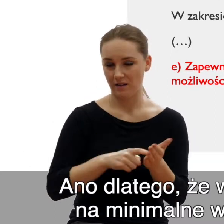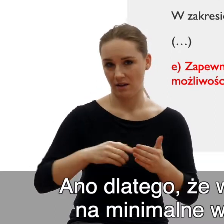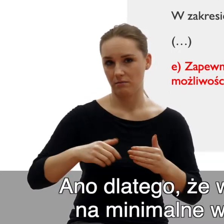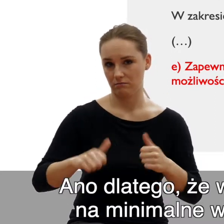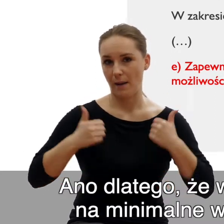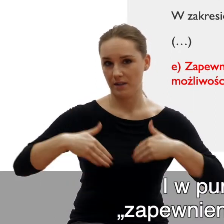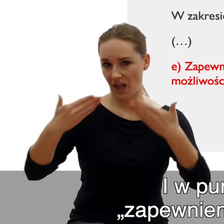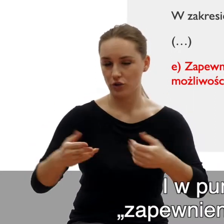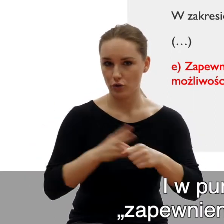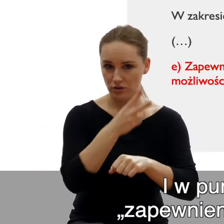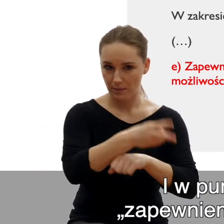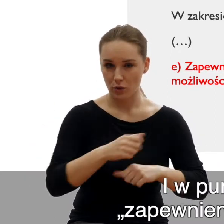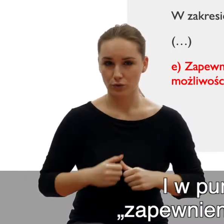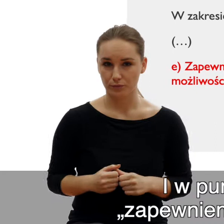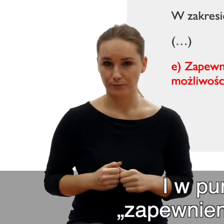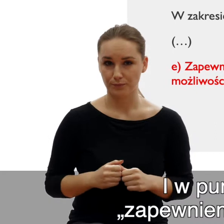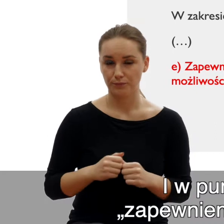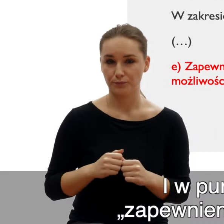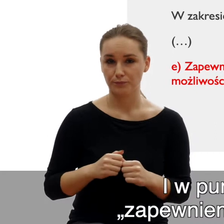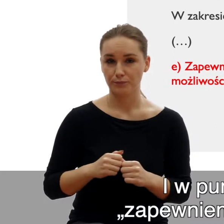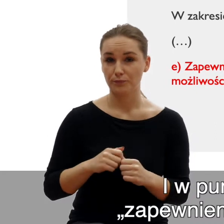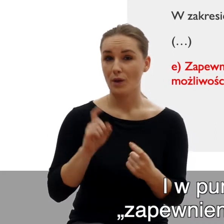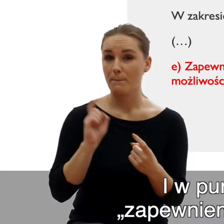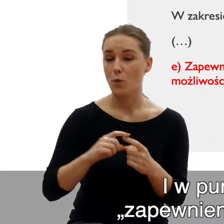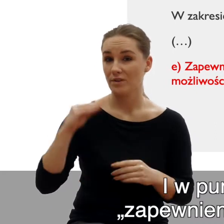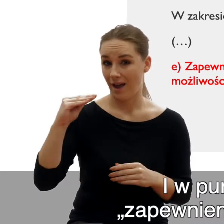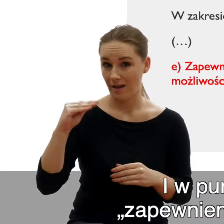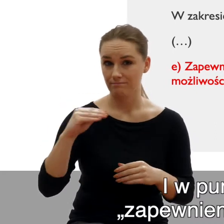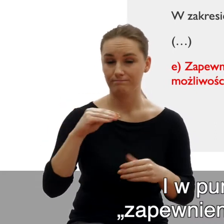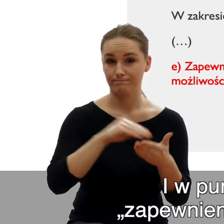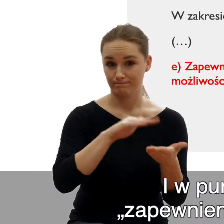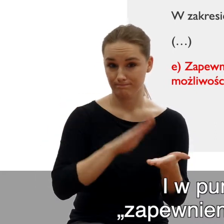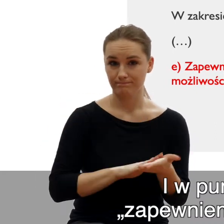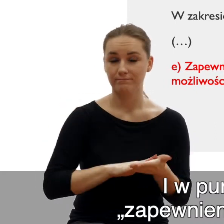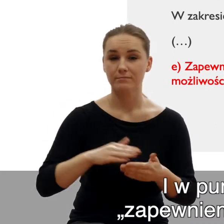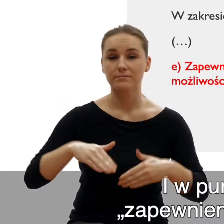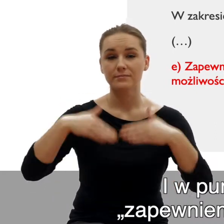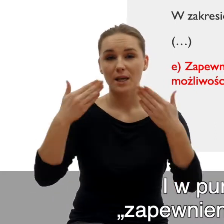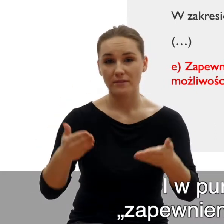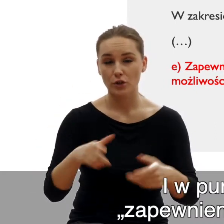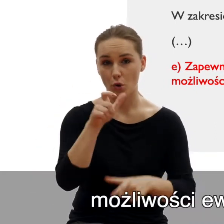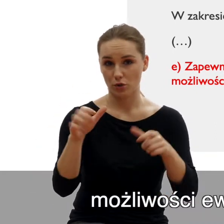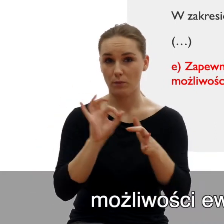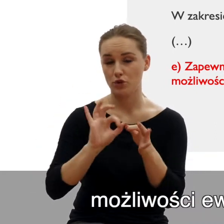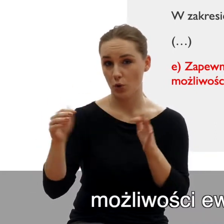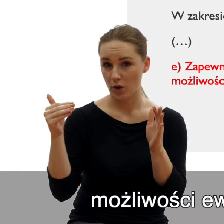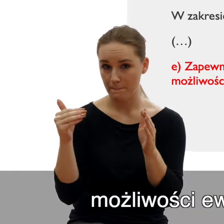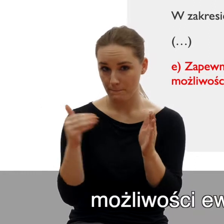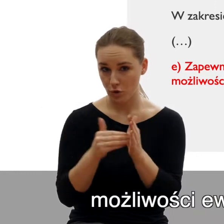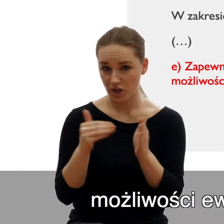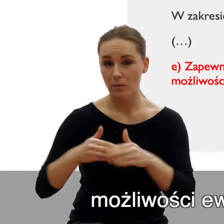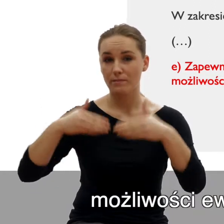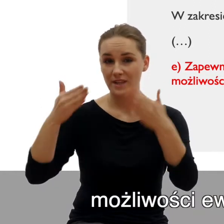dostępności. I w punkcie E tam pojawia się taki zapis: zapewnienie osobom ze szczególnymi potrzebami możliwości